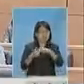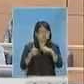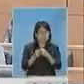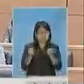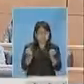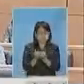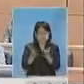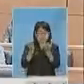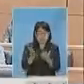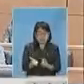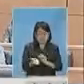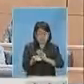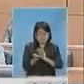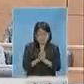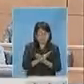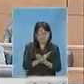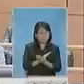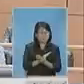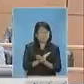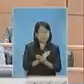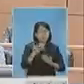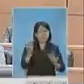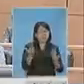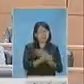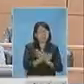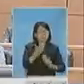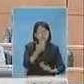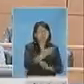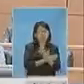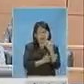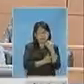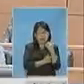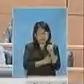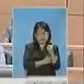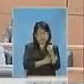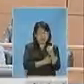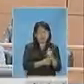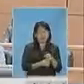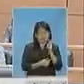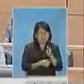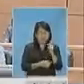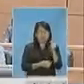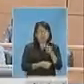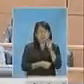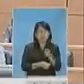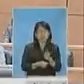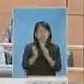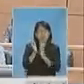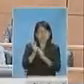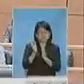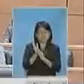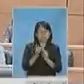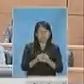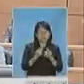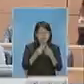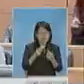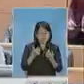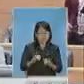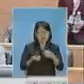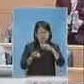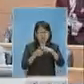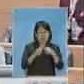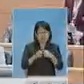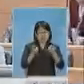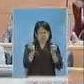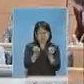เพื่อสร้างโอกาสเนี่ยมันเป็นเรื่องดีฮะเป็นเรื่องที่ควรยกย่องแต่การสร้างวิกฤตเพื่อ